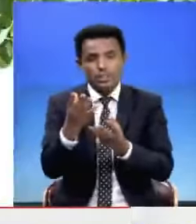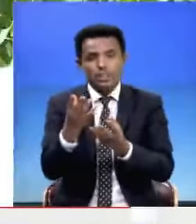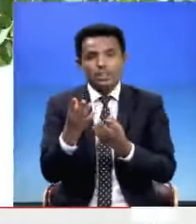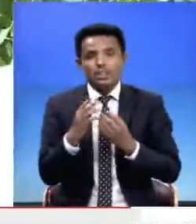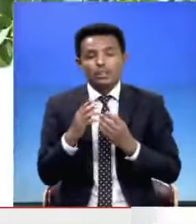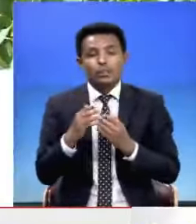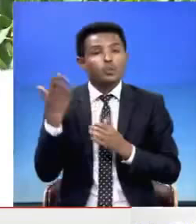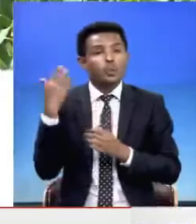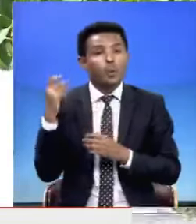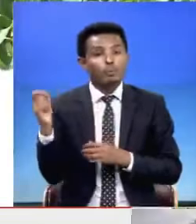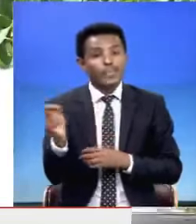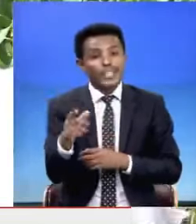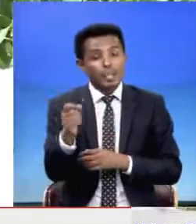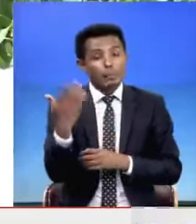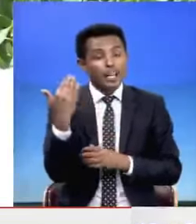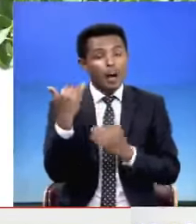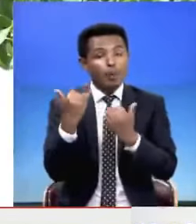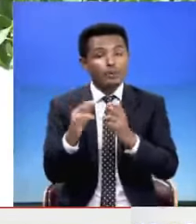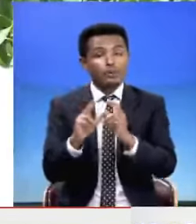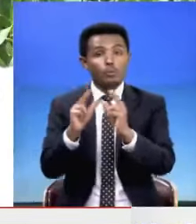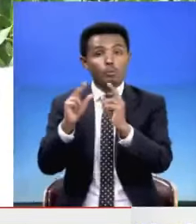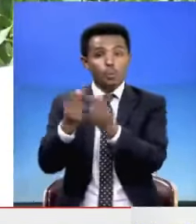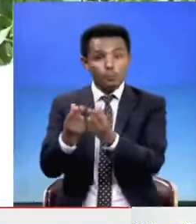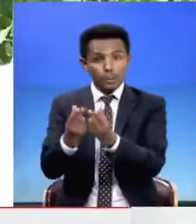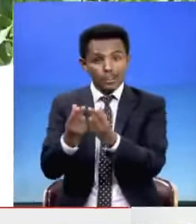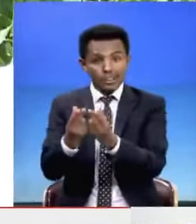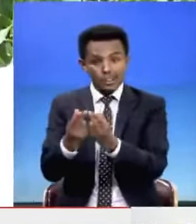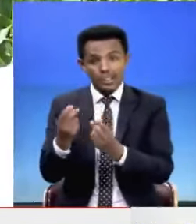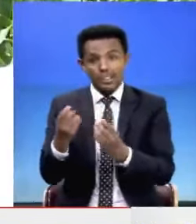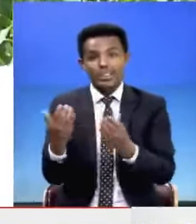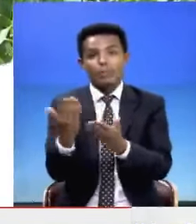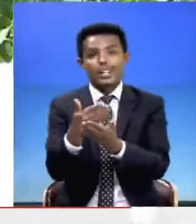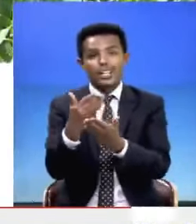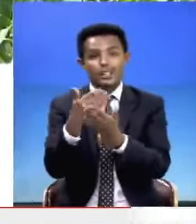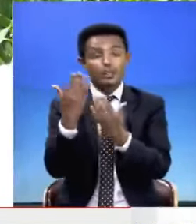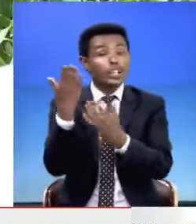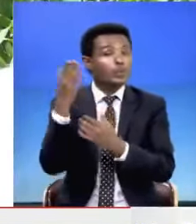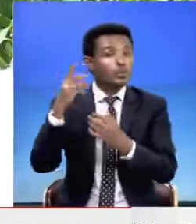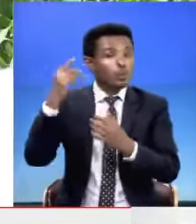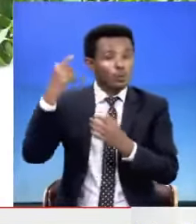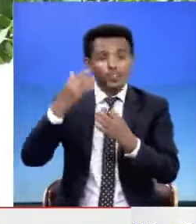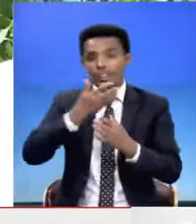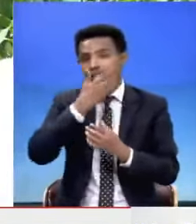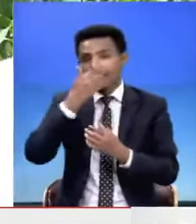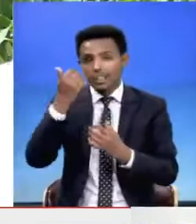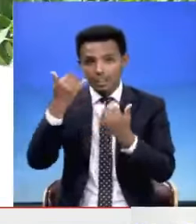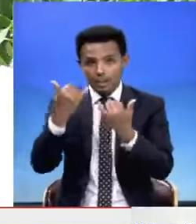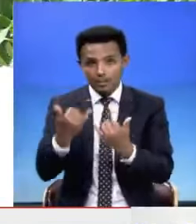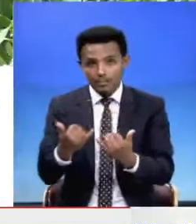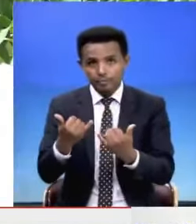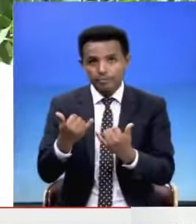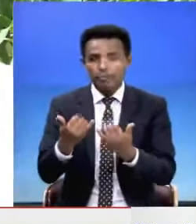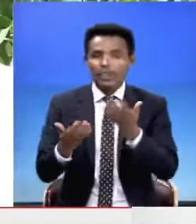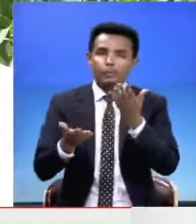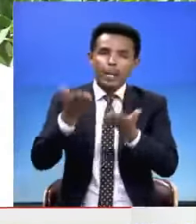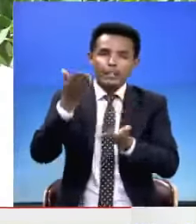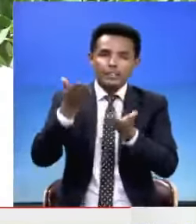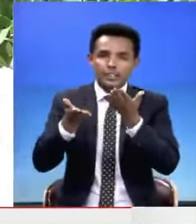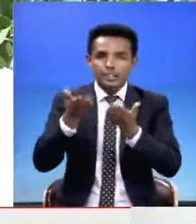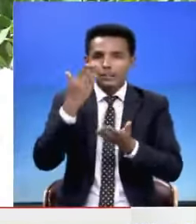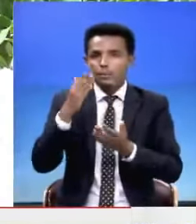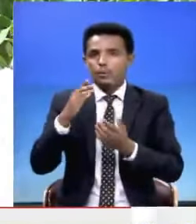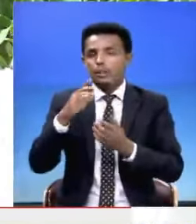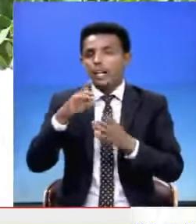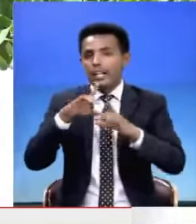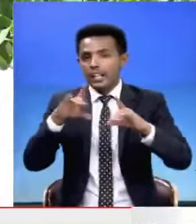ነበር የሚዘራ፣ አሁን ኩታ ገጠም በቆሎ እያመረት ከድሮ ምርት የተሻለ ቢያንስ ከሄክታር እስከ 100